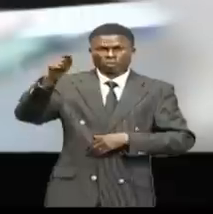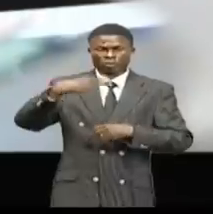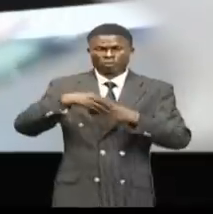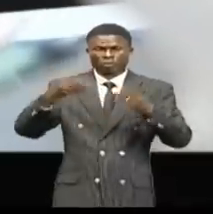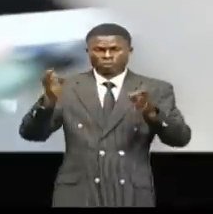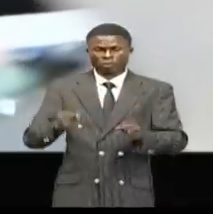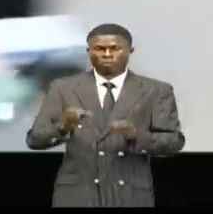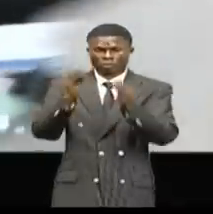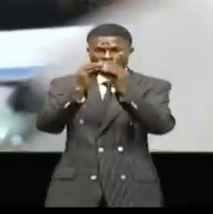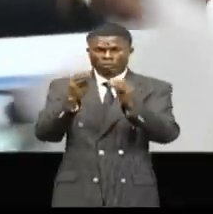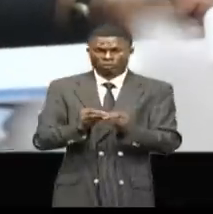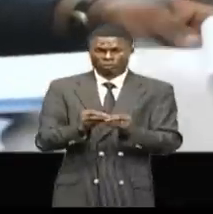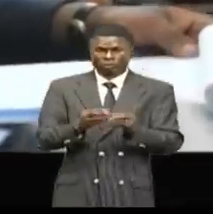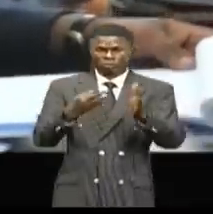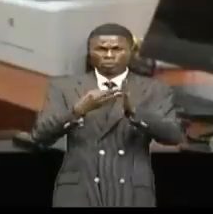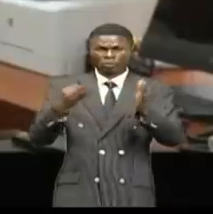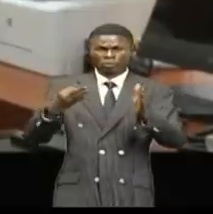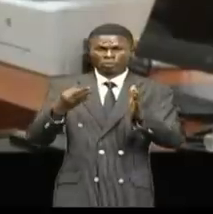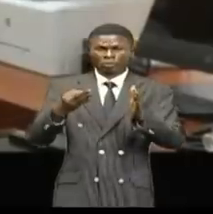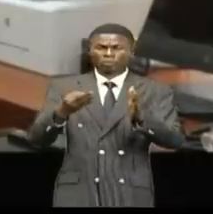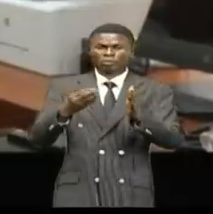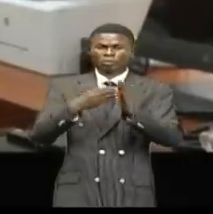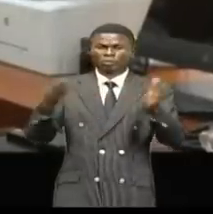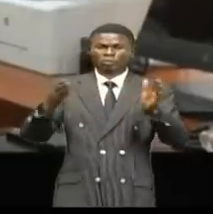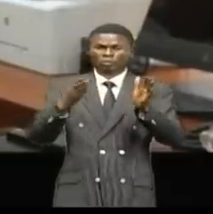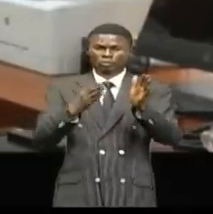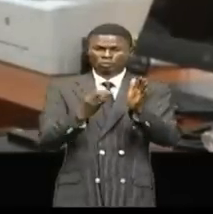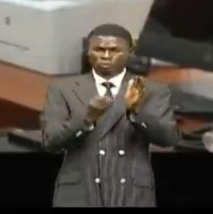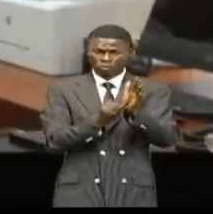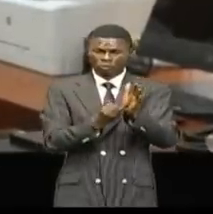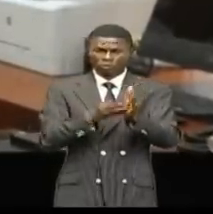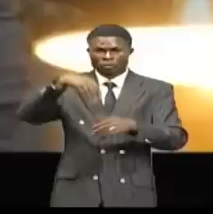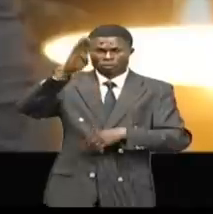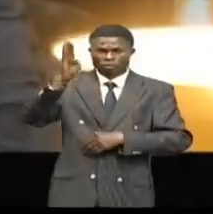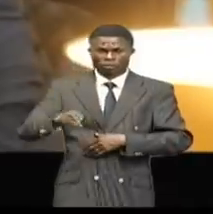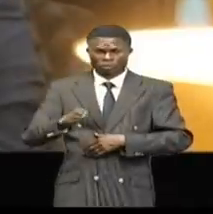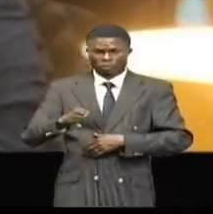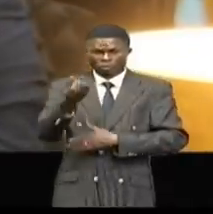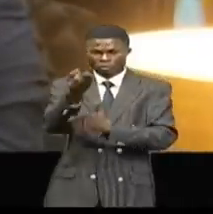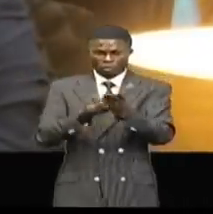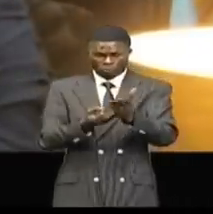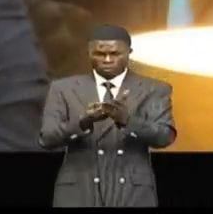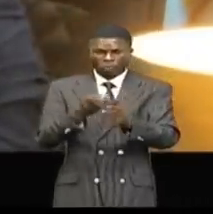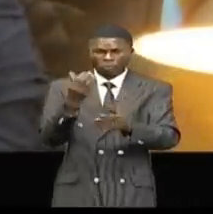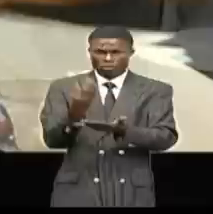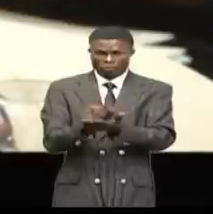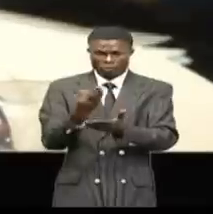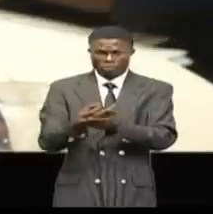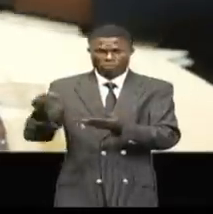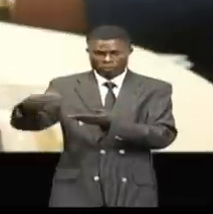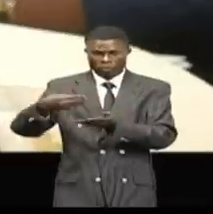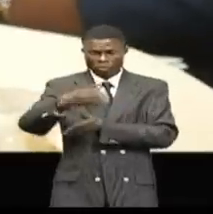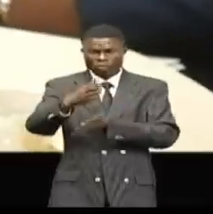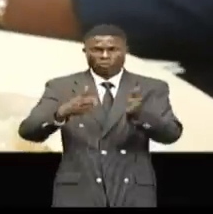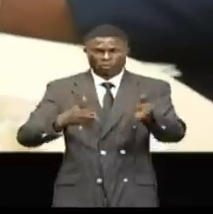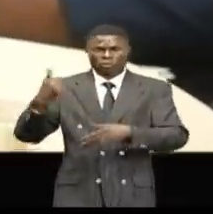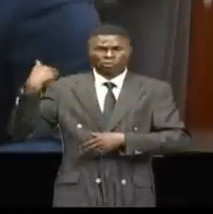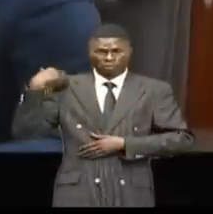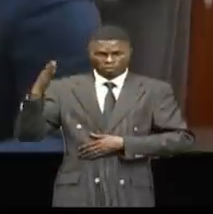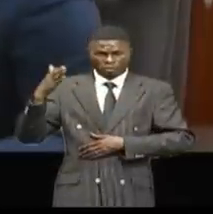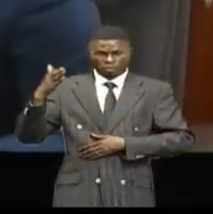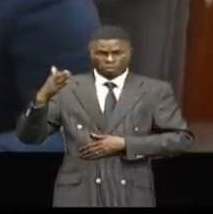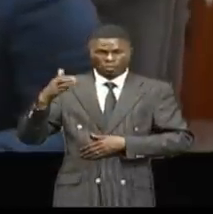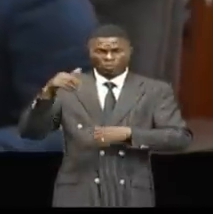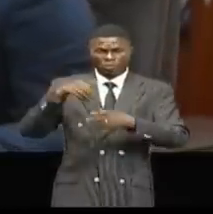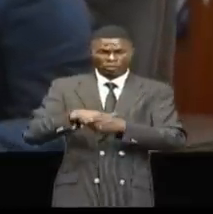taux de réalisation de 97%. Les régies financières poursuivent leurs efforts de mobilisation des recettes